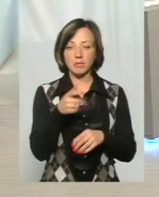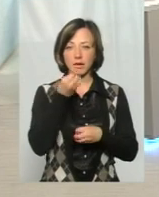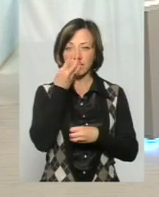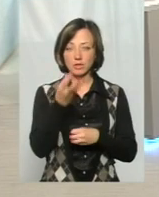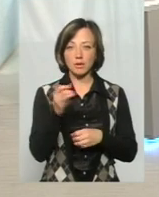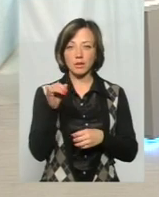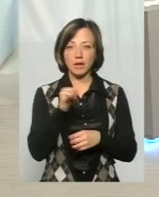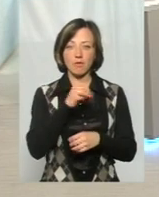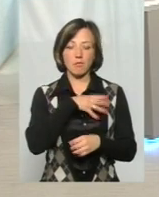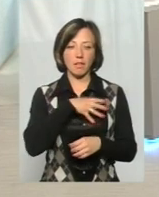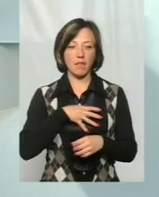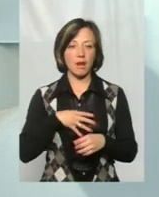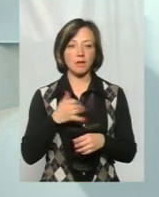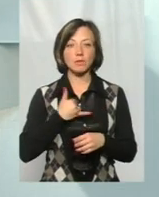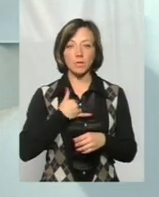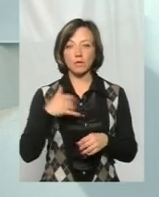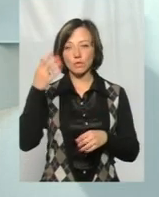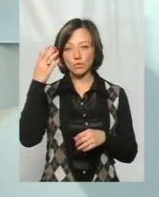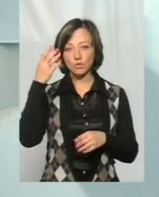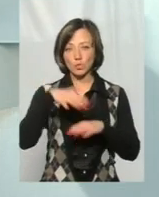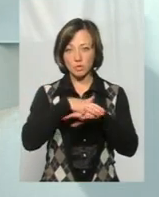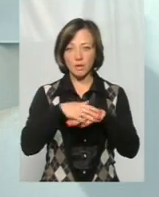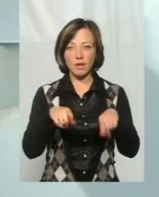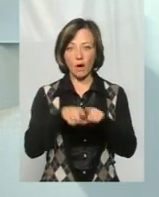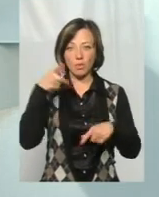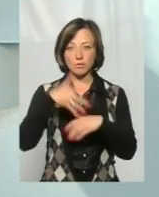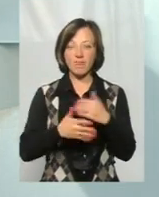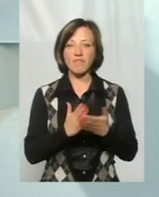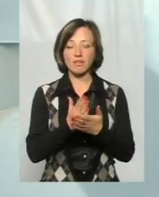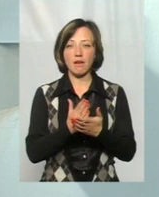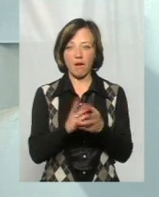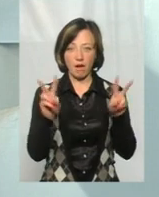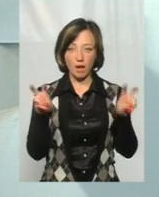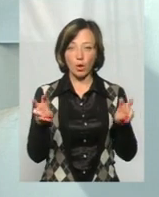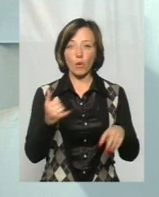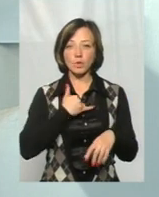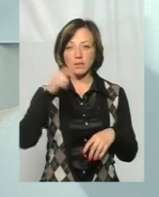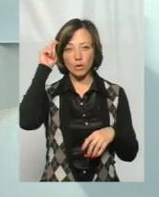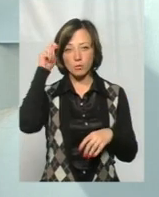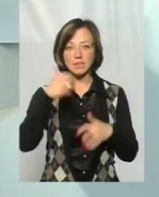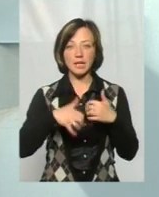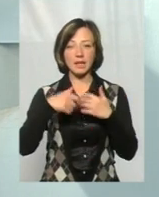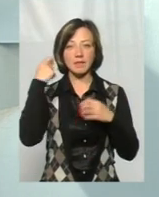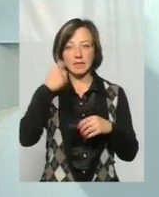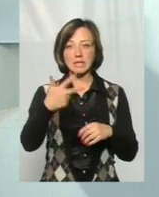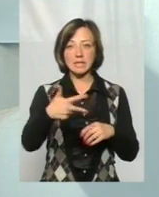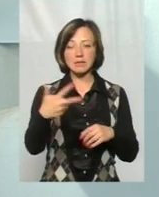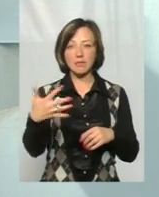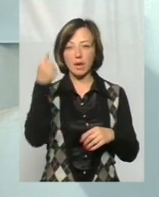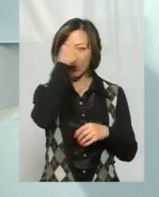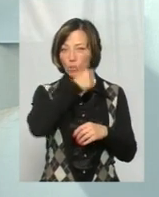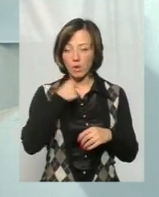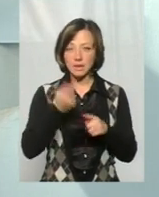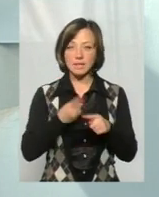квіточками і в медалі. Це в нас суспільство так розуміє ветерана. Про те, що в нас хлопці, середній вік – це 35